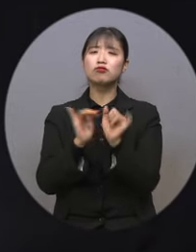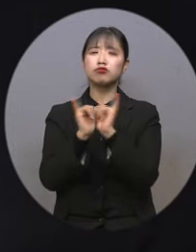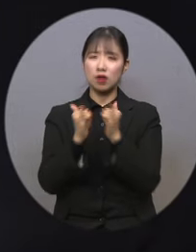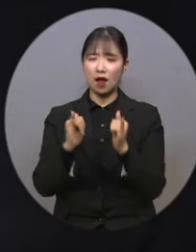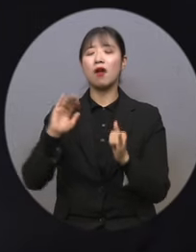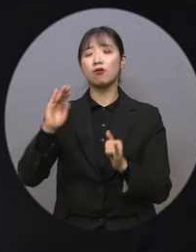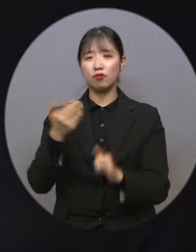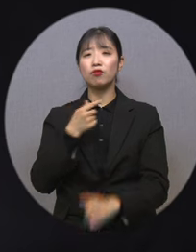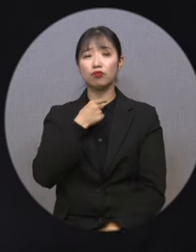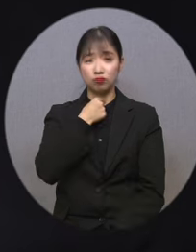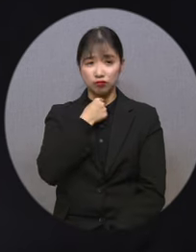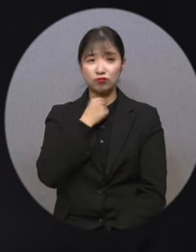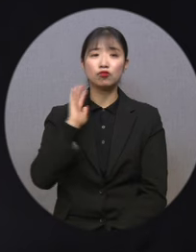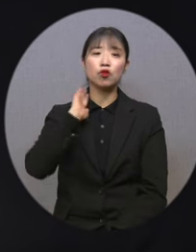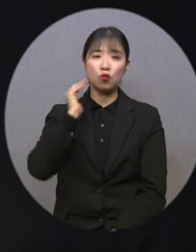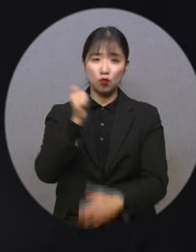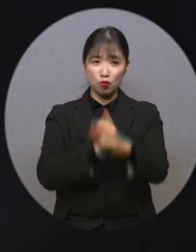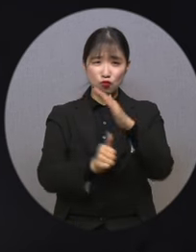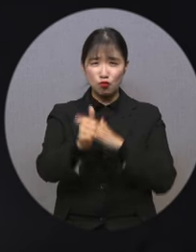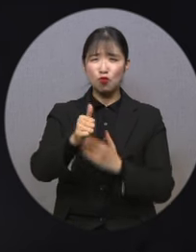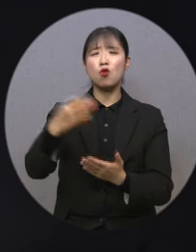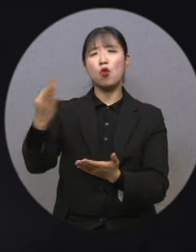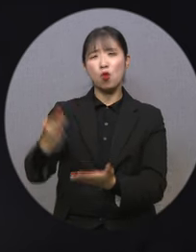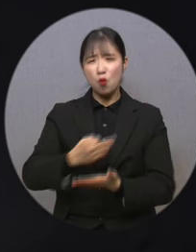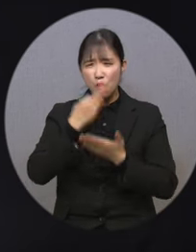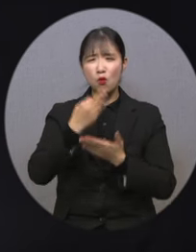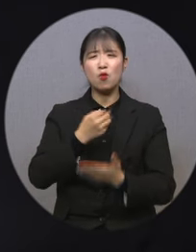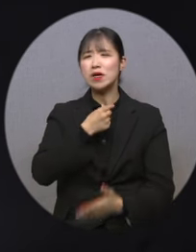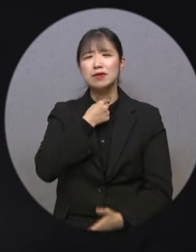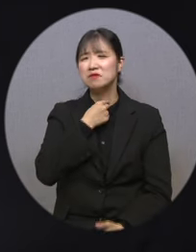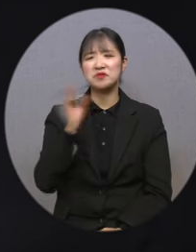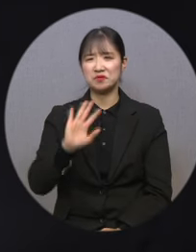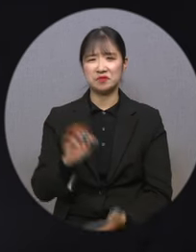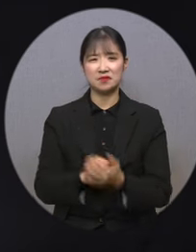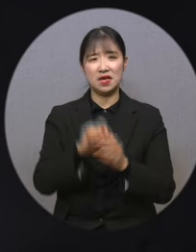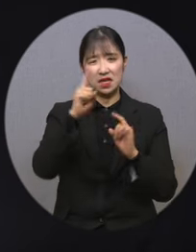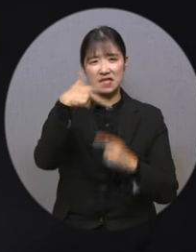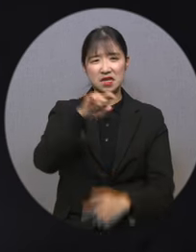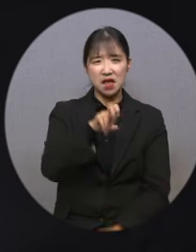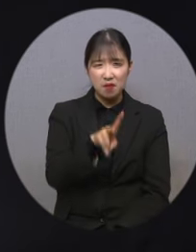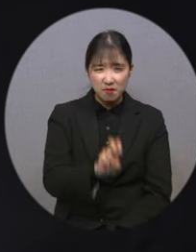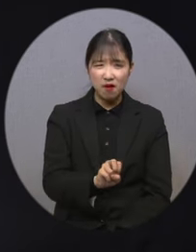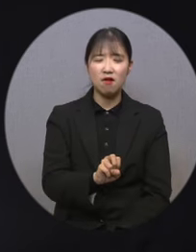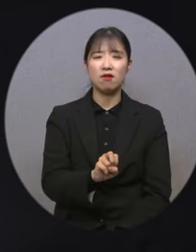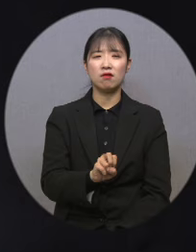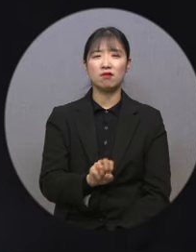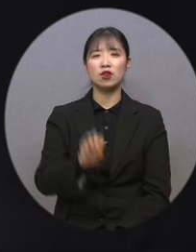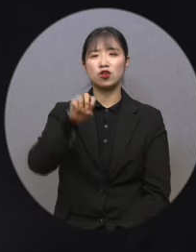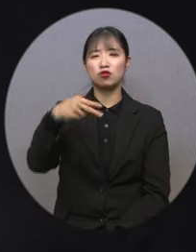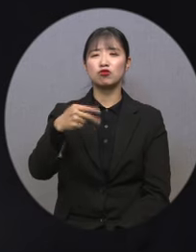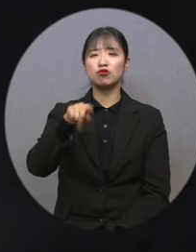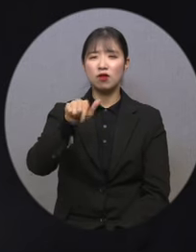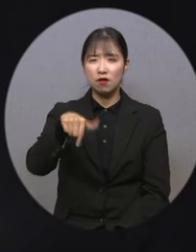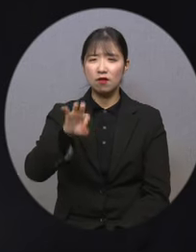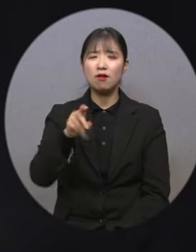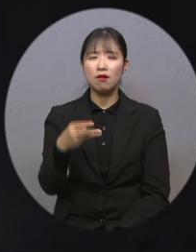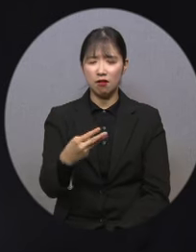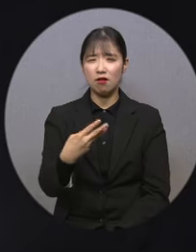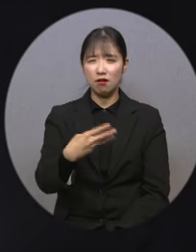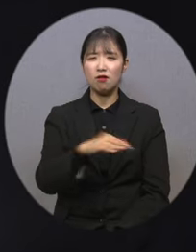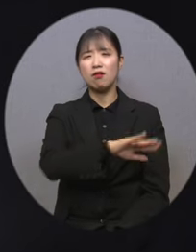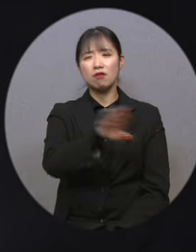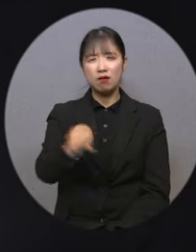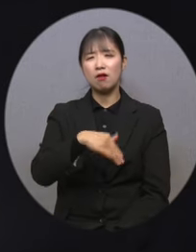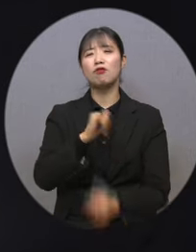겁니다. 대통령 후보 돼서 돈 벌려고 하는 사람 없습니다. 이재명 후보, 또 윤석열 후보 다